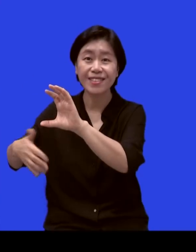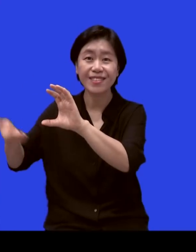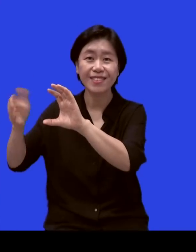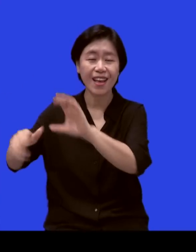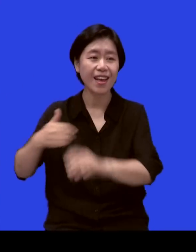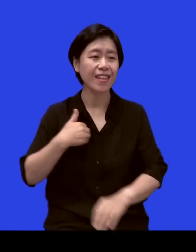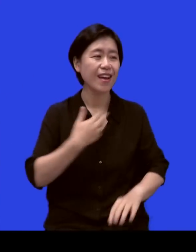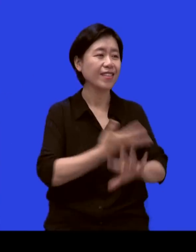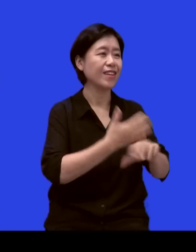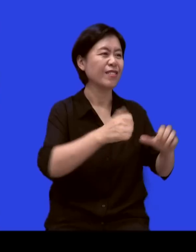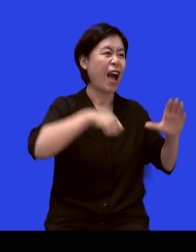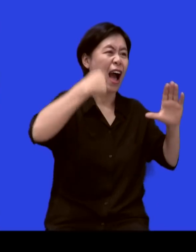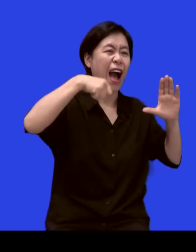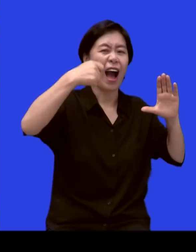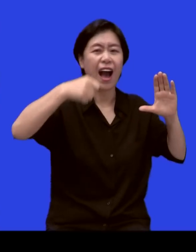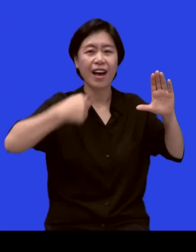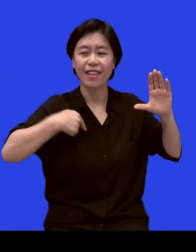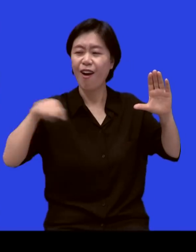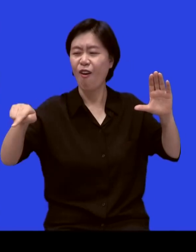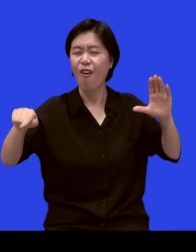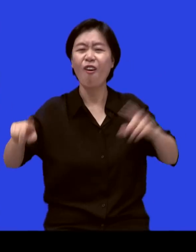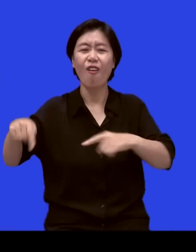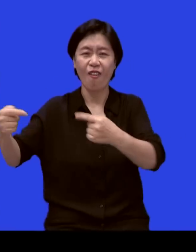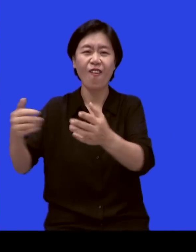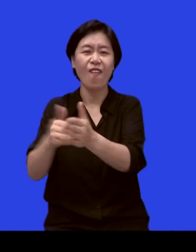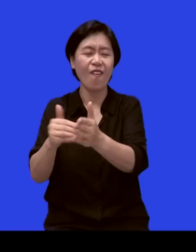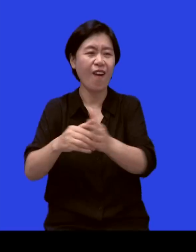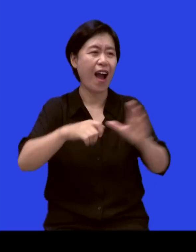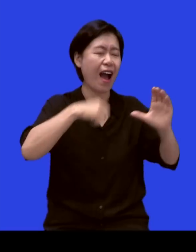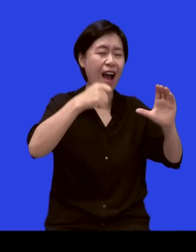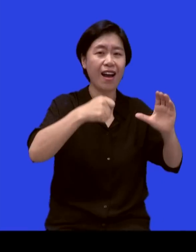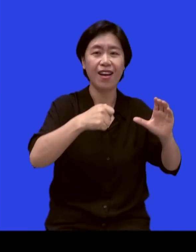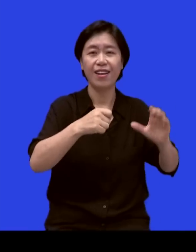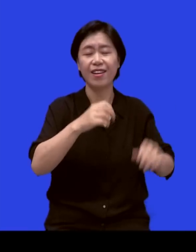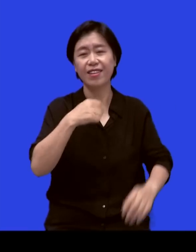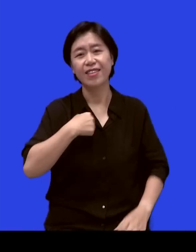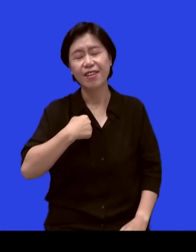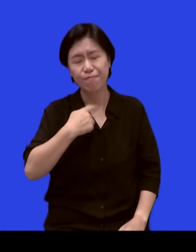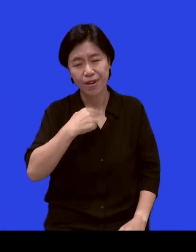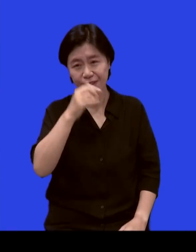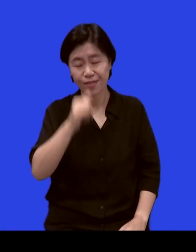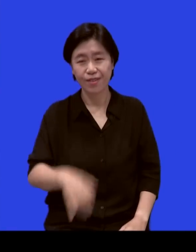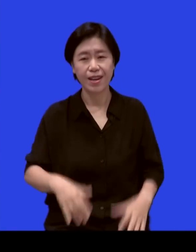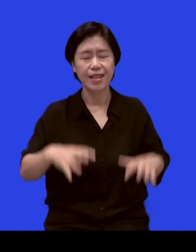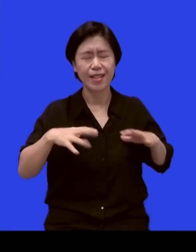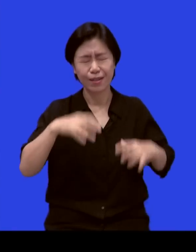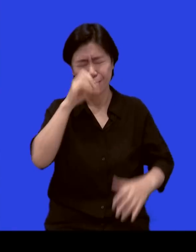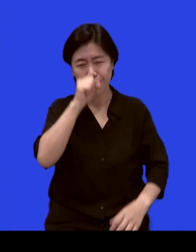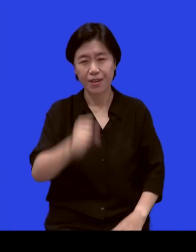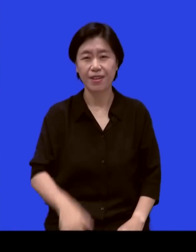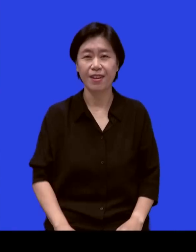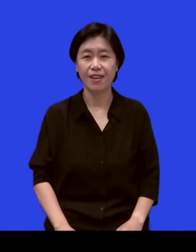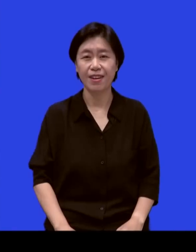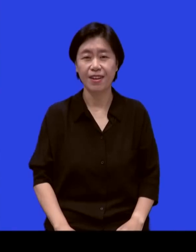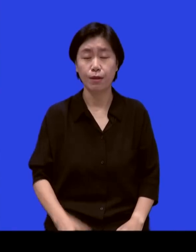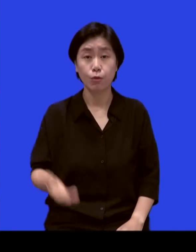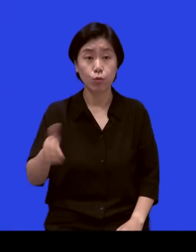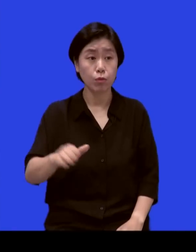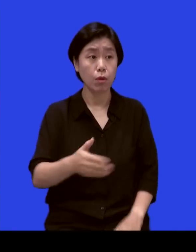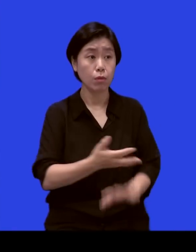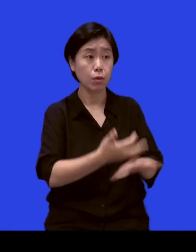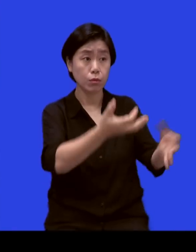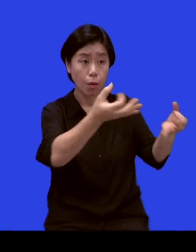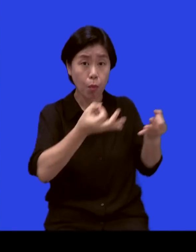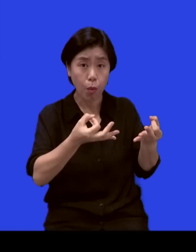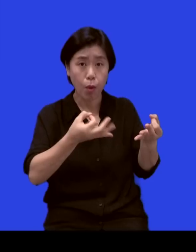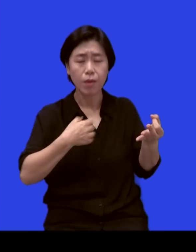그만큼 저는 너무 자랑하고 싶어하는 사람인데, 예, 진짜 너무 자랑하고 싶어하는 사람인데 사람들이 착각하더라고요. 되게 겸손한 사람인